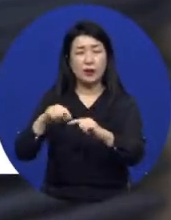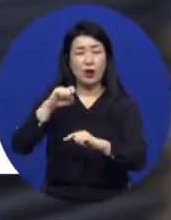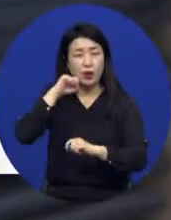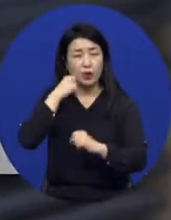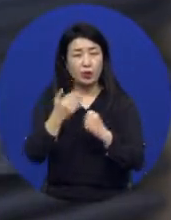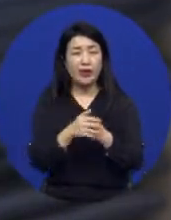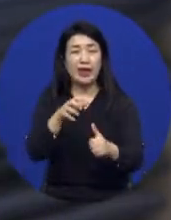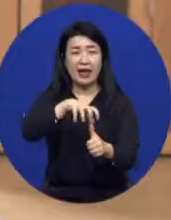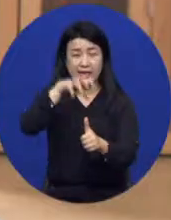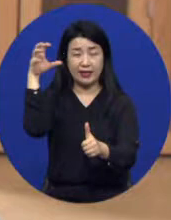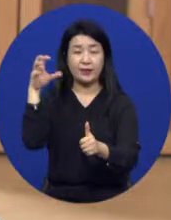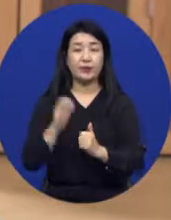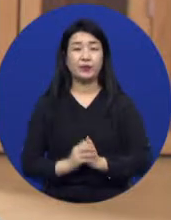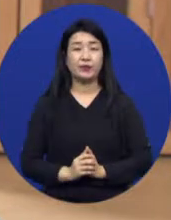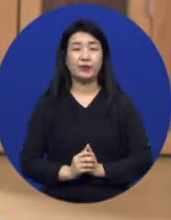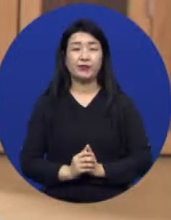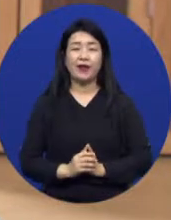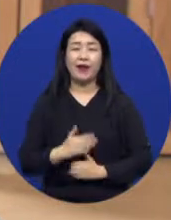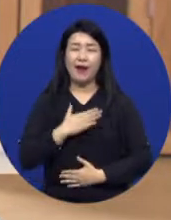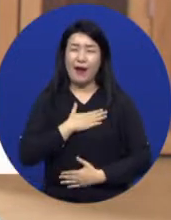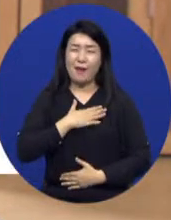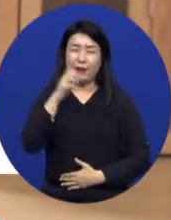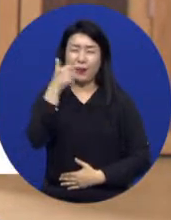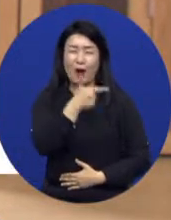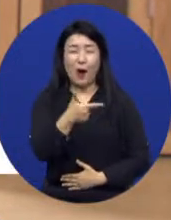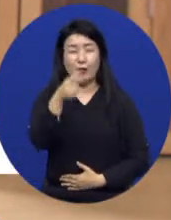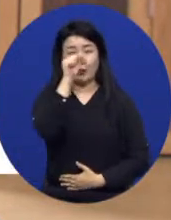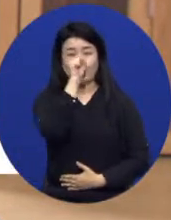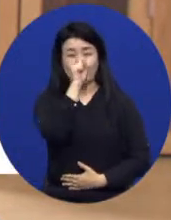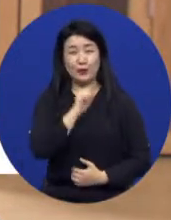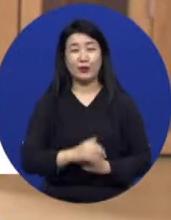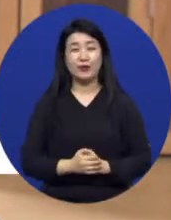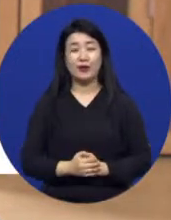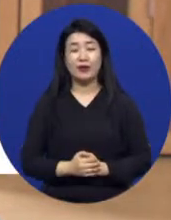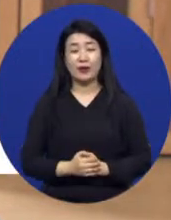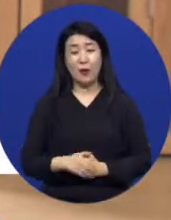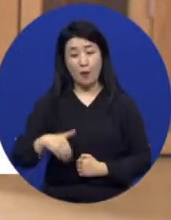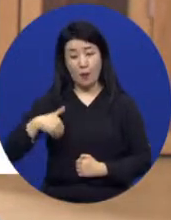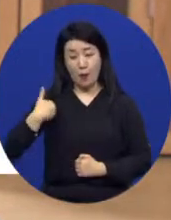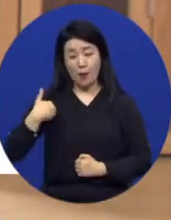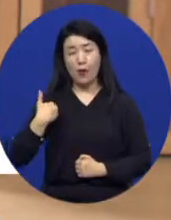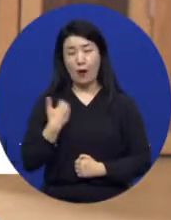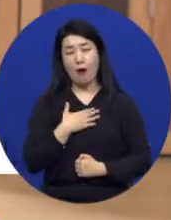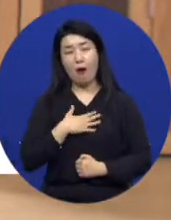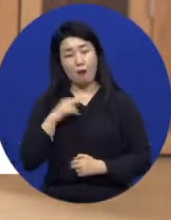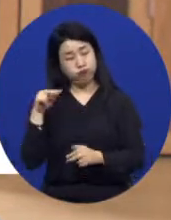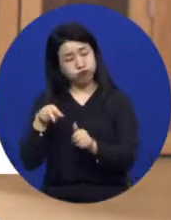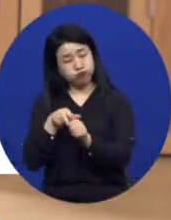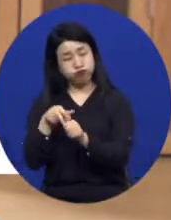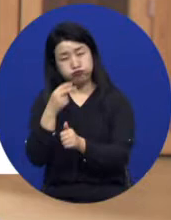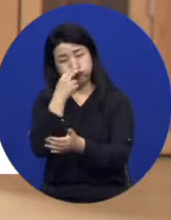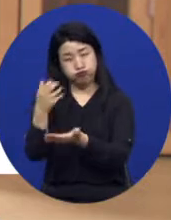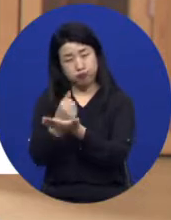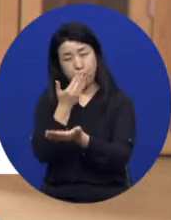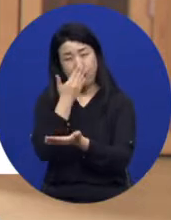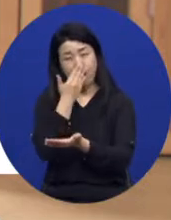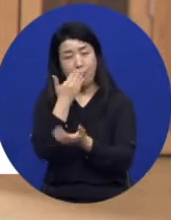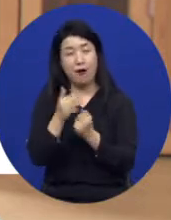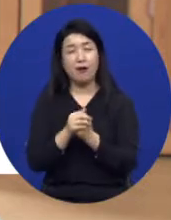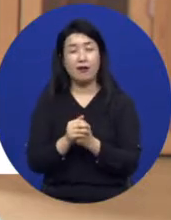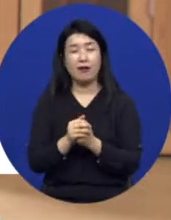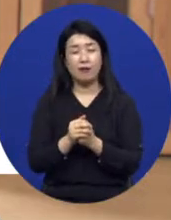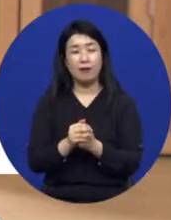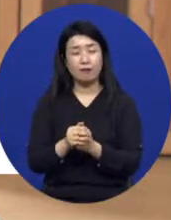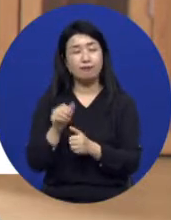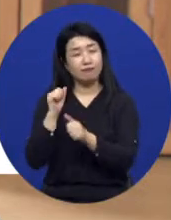만에 해제된 겁니다. 기분 좁죽해. 모르단 것도 알아지고 소문 못 듣단